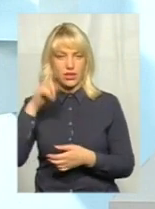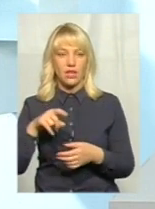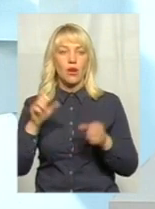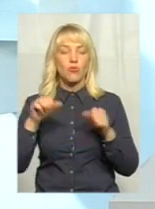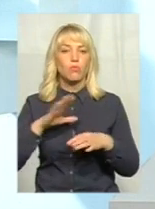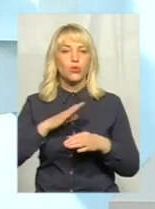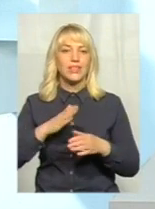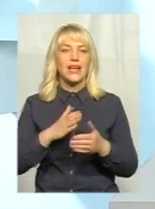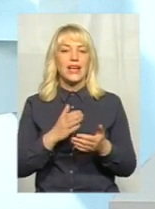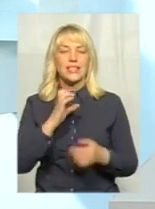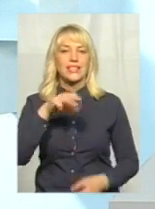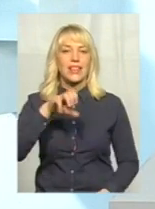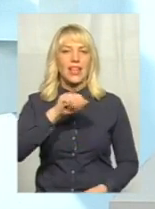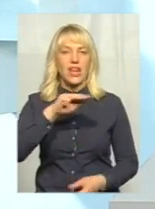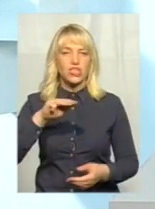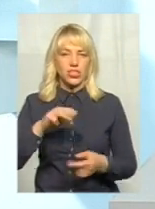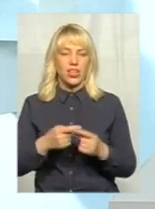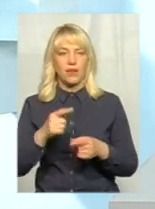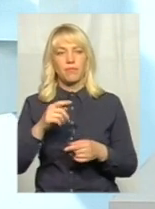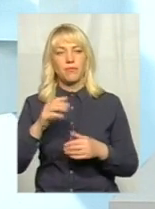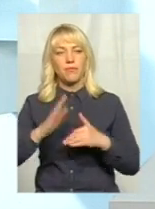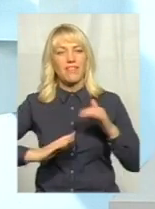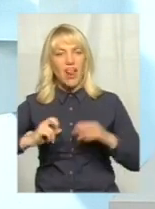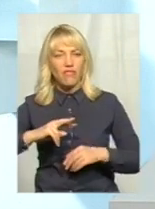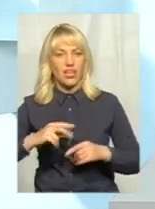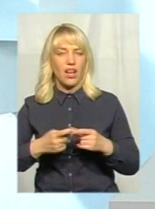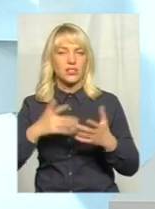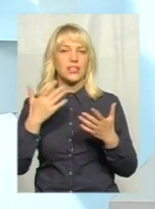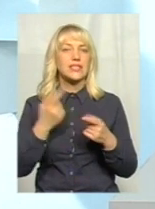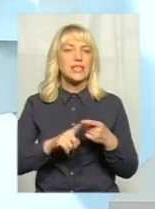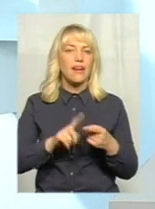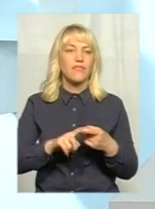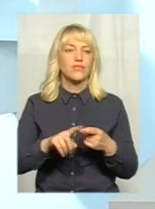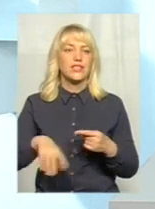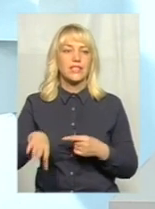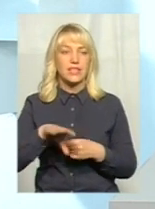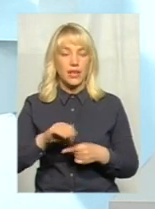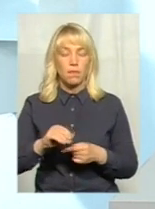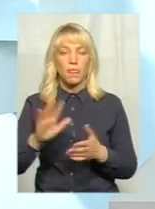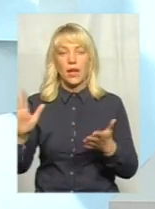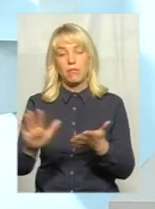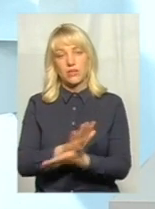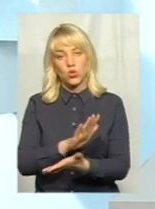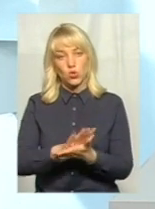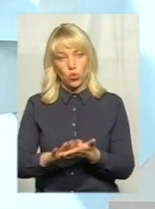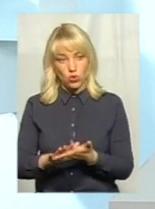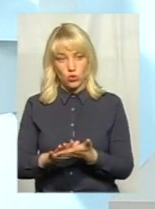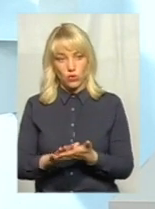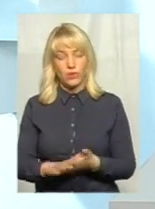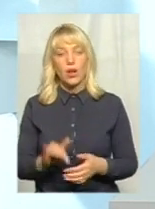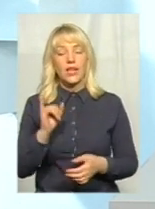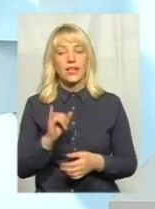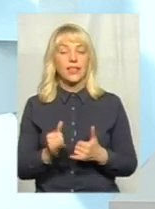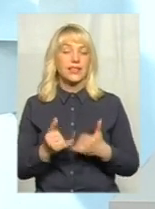кваліфікації. Тобто різні напрямки і форми є. Можливості є. Для людини це все абсолютно безкоштовно. Для роботодавця